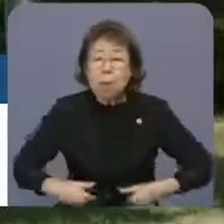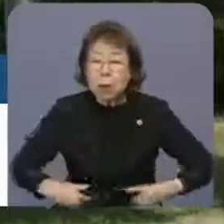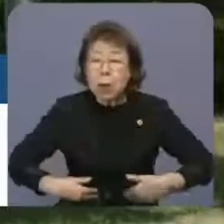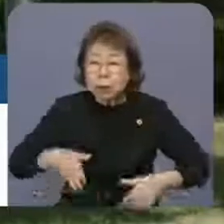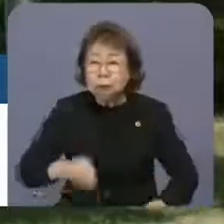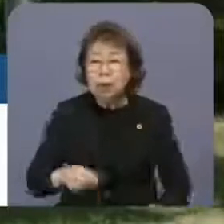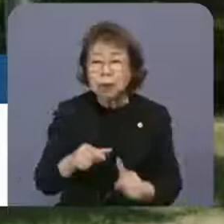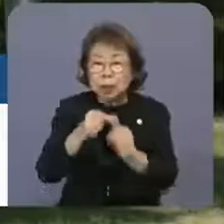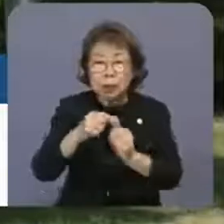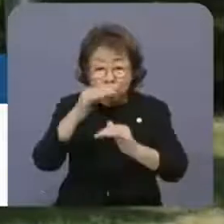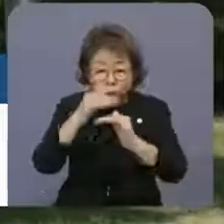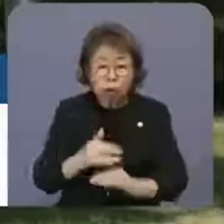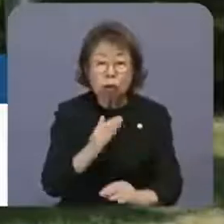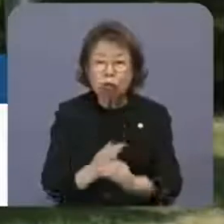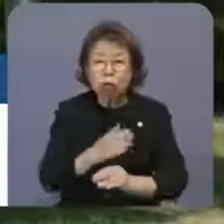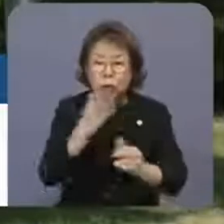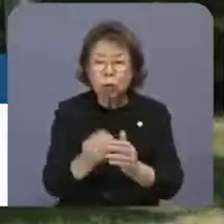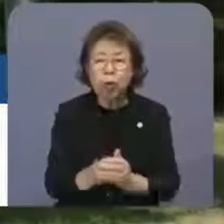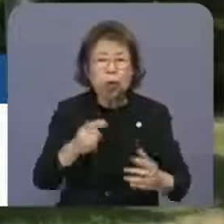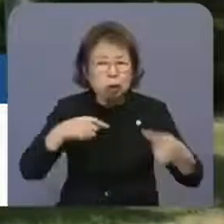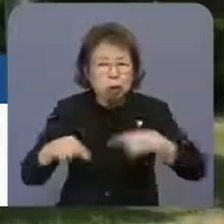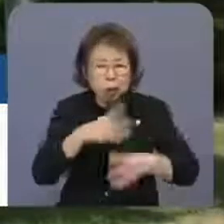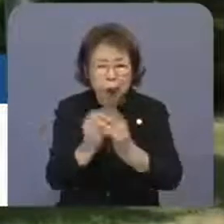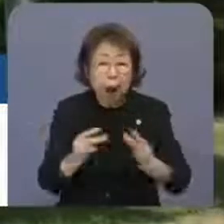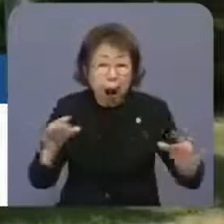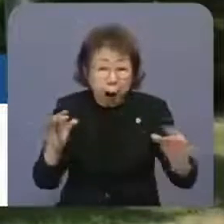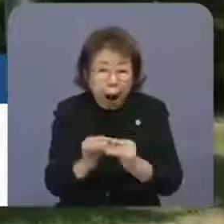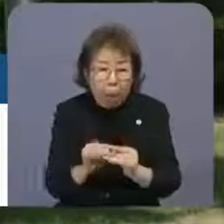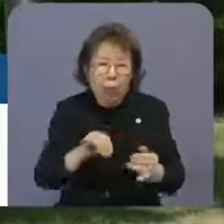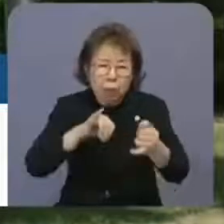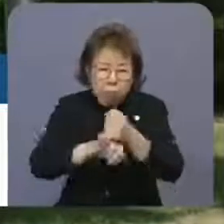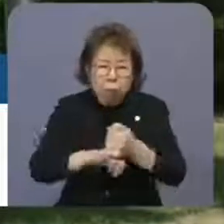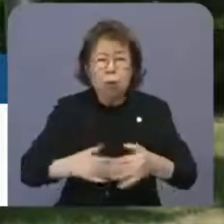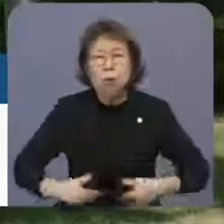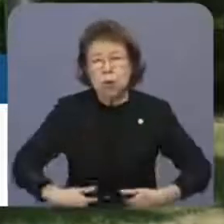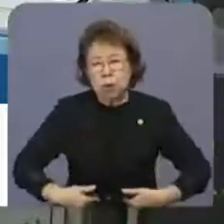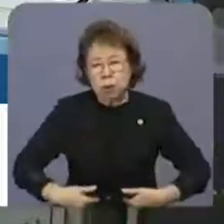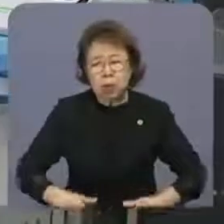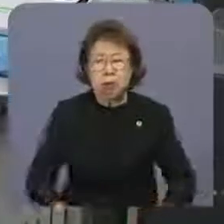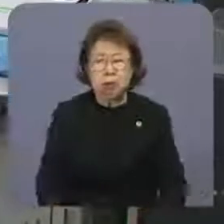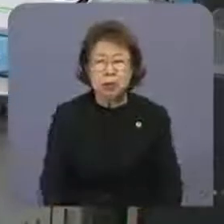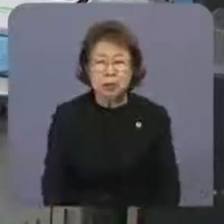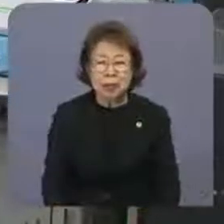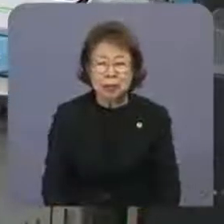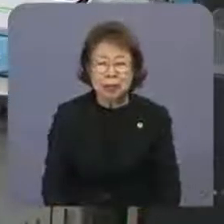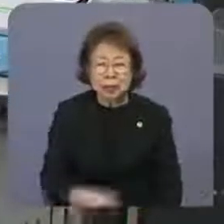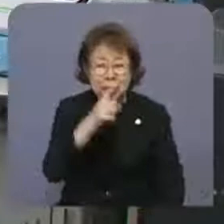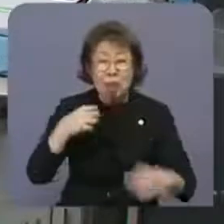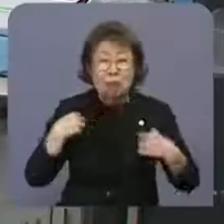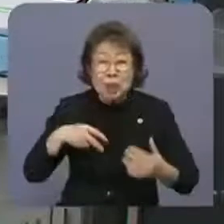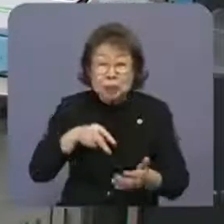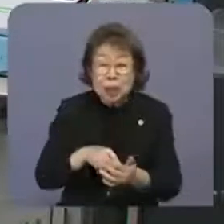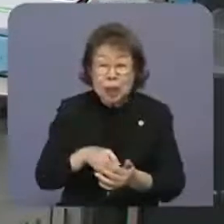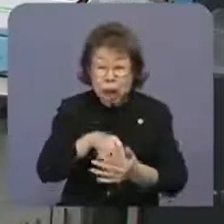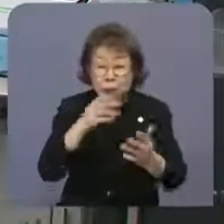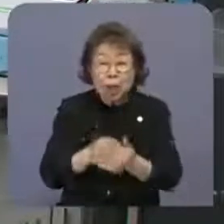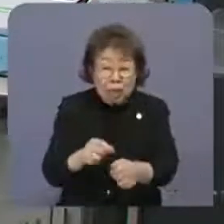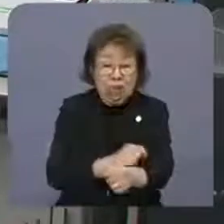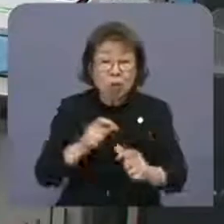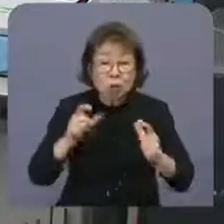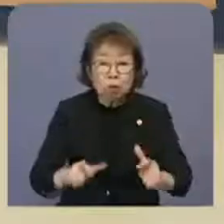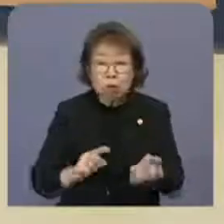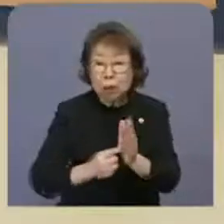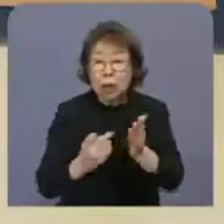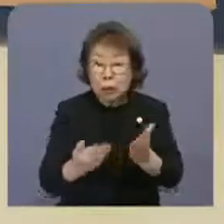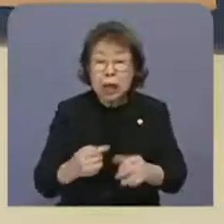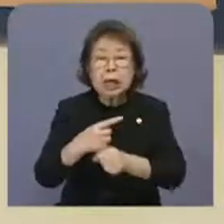과정에서는 정치권의 대성전 합의가 반드시 파로 빨리좀 진행되서 나는 생각입니다 정부가 도시 뷰가 듣고 사업 방침을 내도